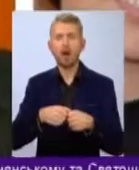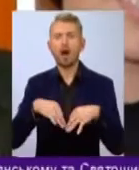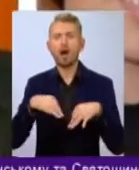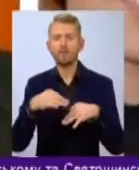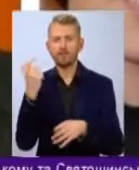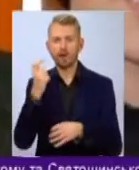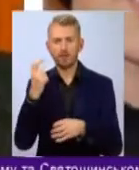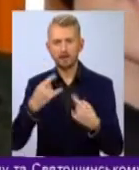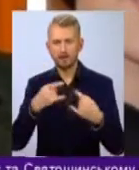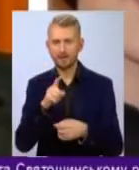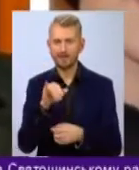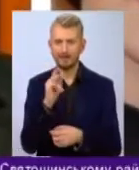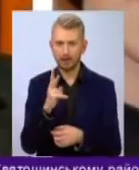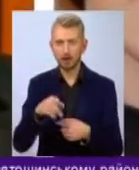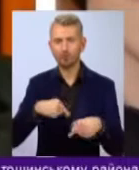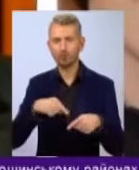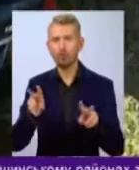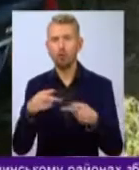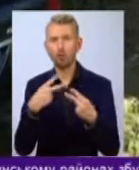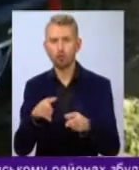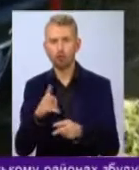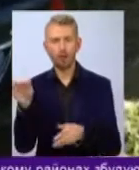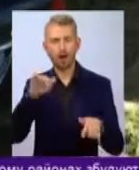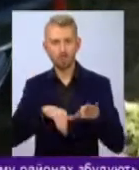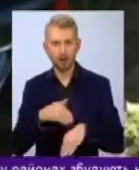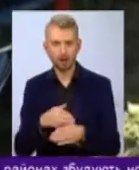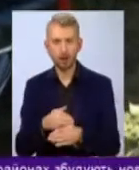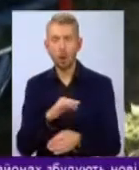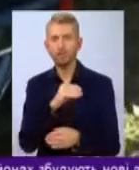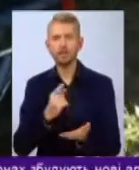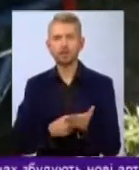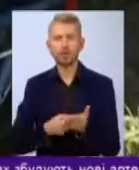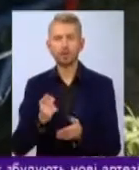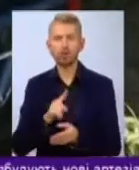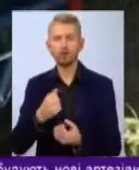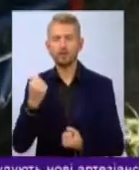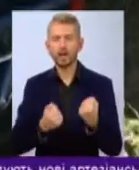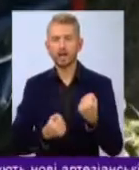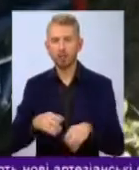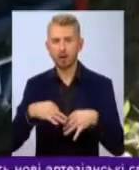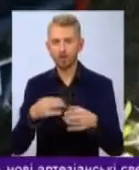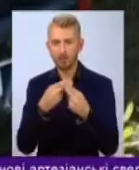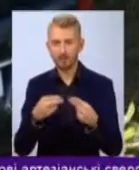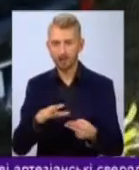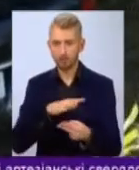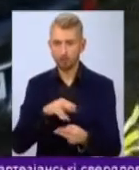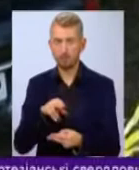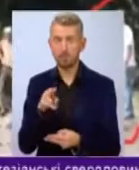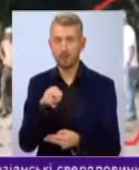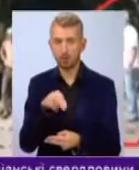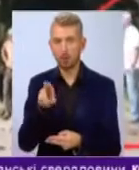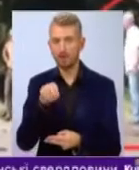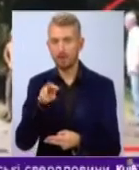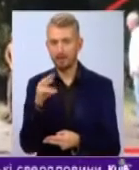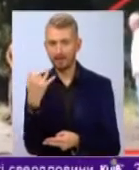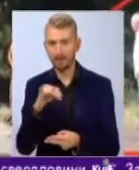та футбольного клубу «Карпати» Петра Демінського. Зазначимо, що офіційних доказів того, що за кермом авто «Мерседес» був саме Петро Демінський,